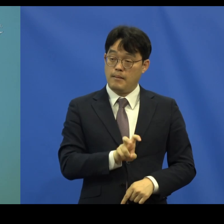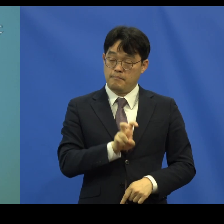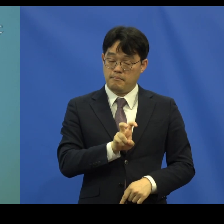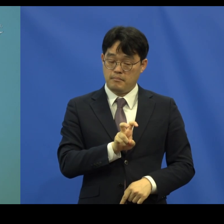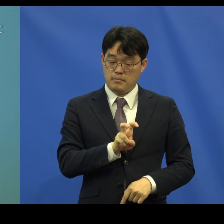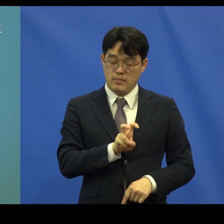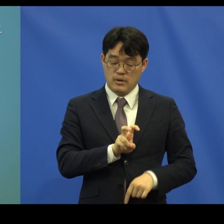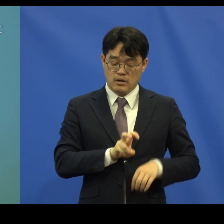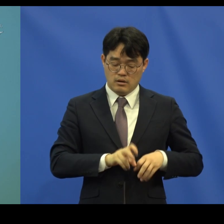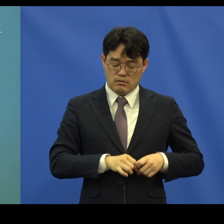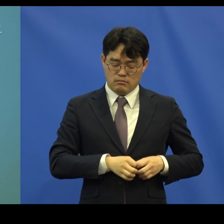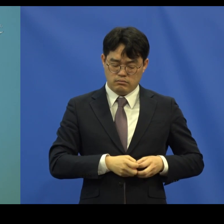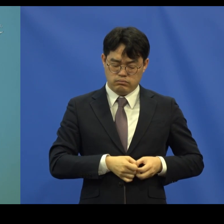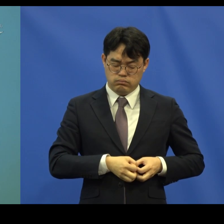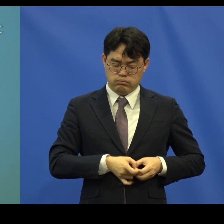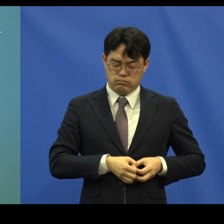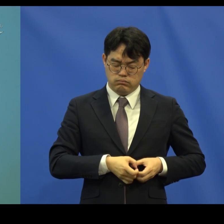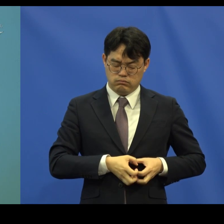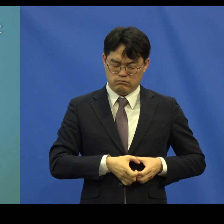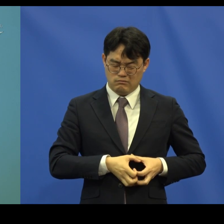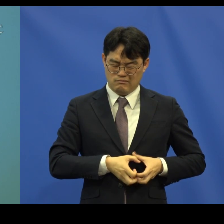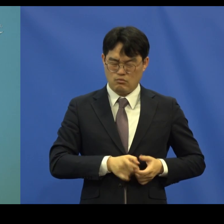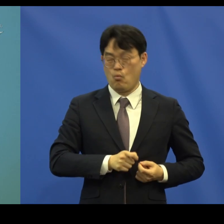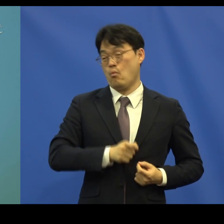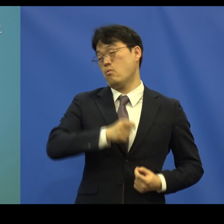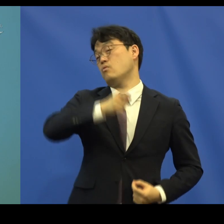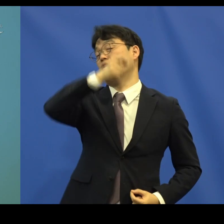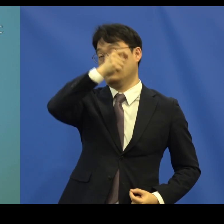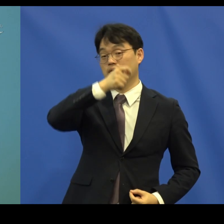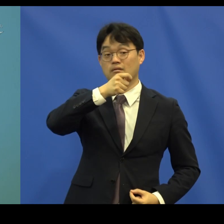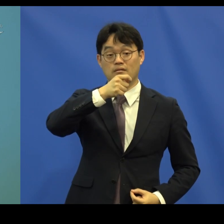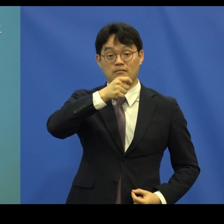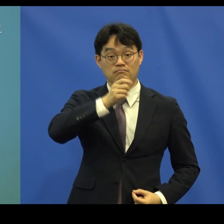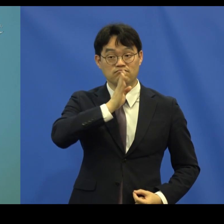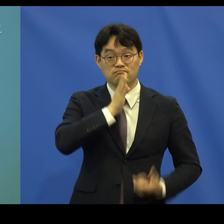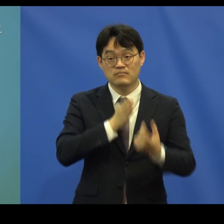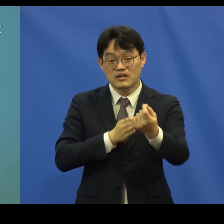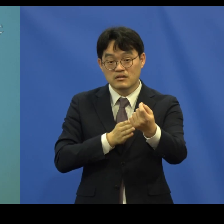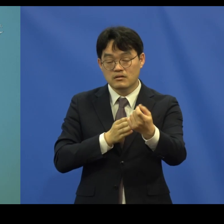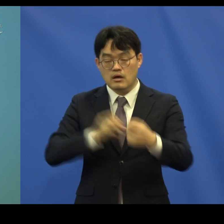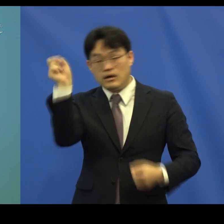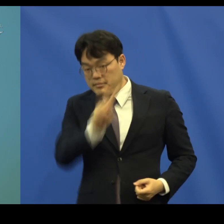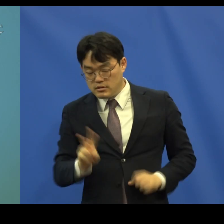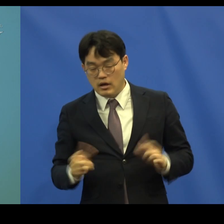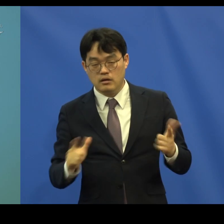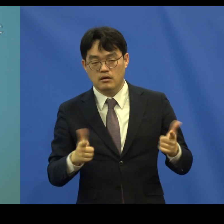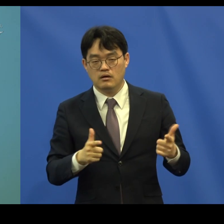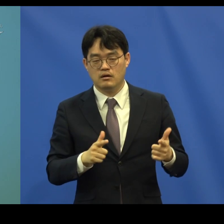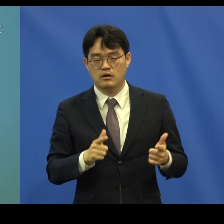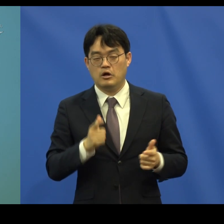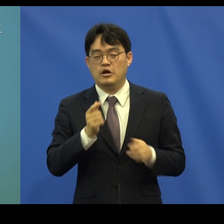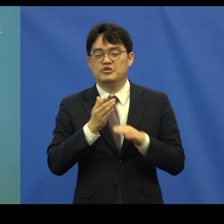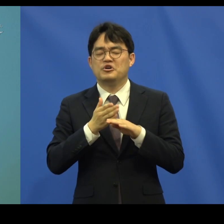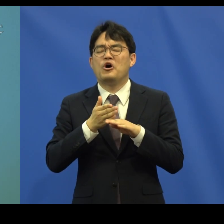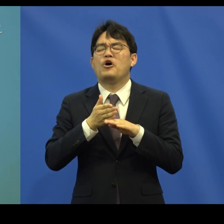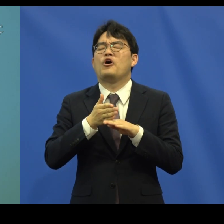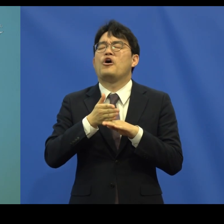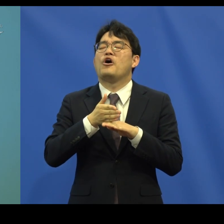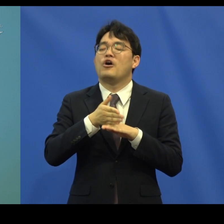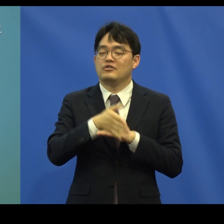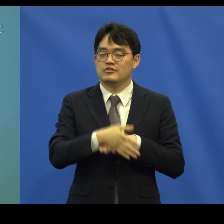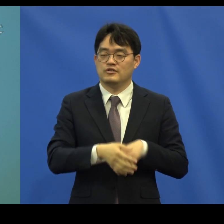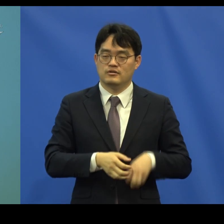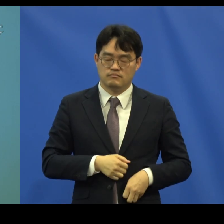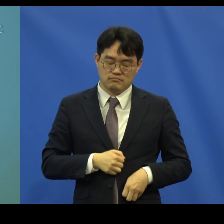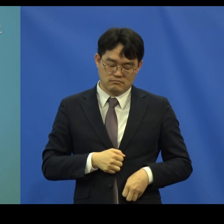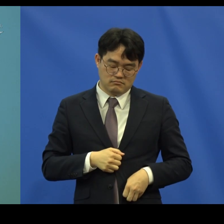시간이 많이 걸린 거예요. 갑자기 생긴 게 아니고. 그러니까 증상이 나타날 때는 이미 상당히 늦은 겁니다. 그게